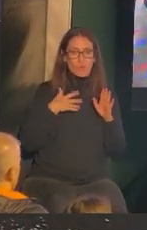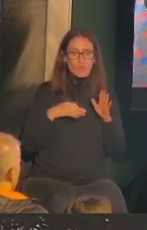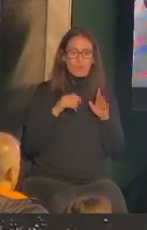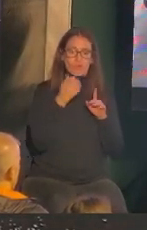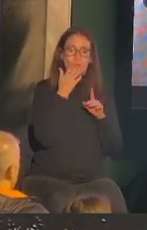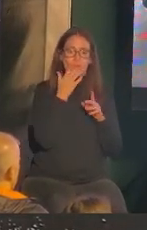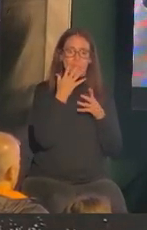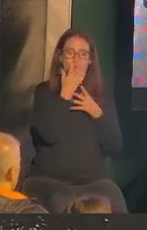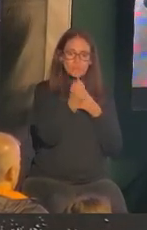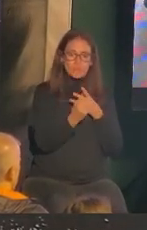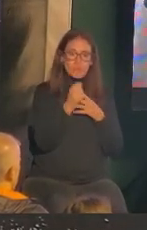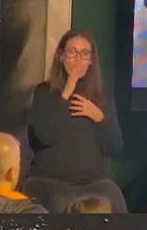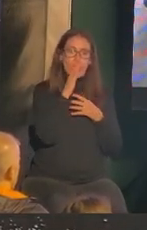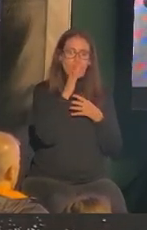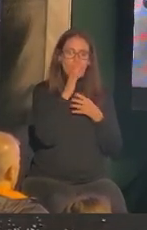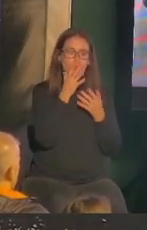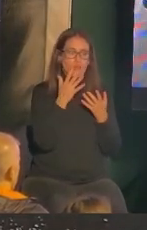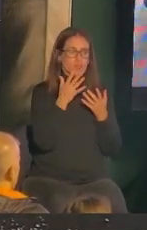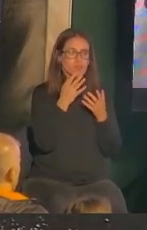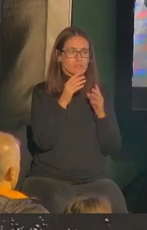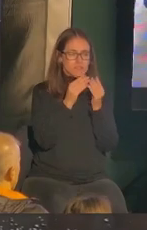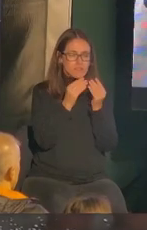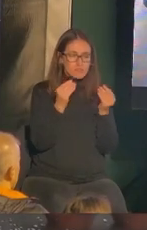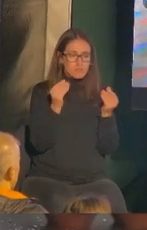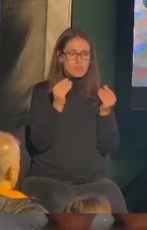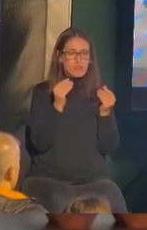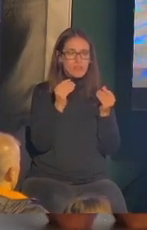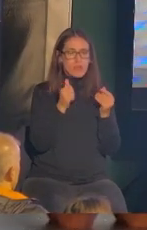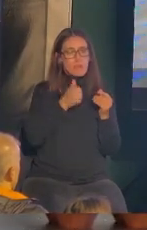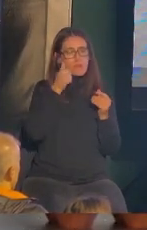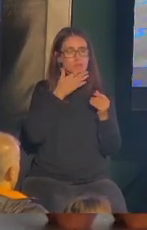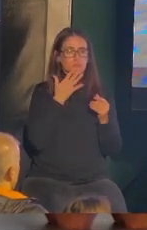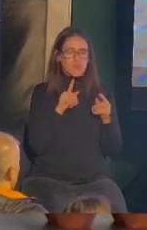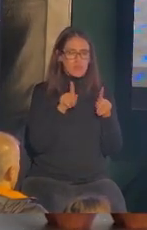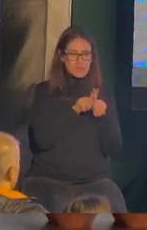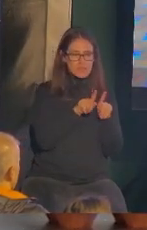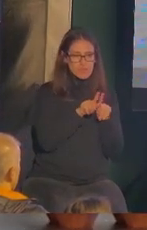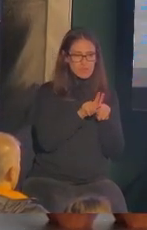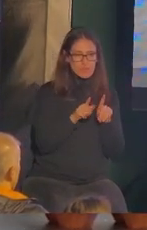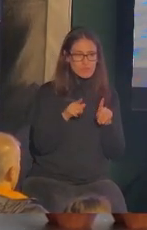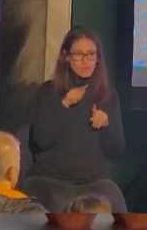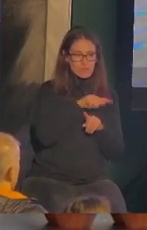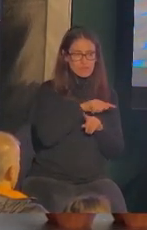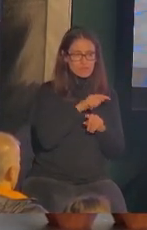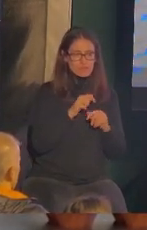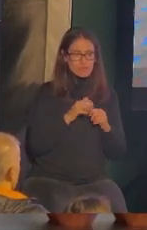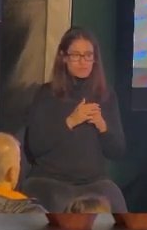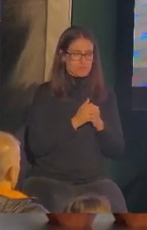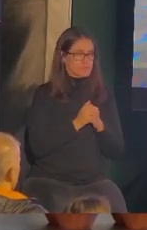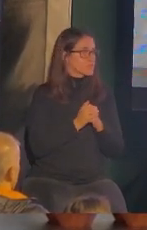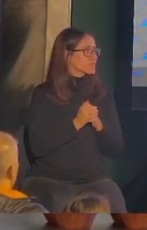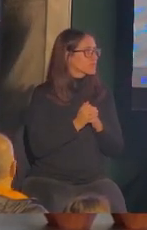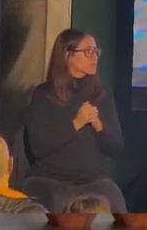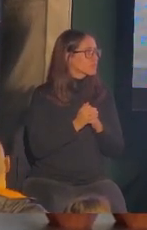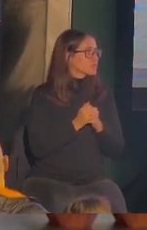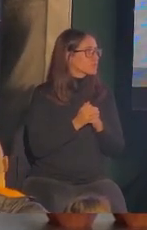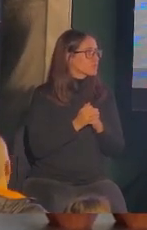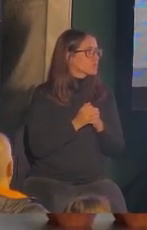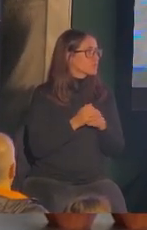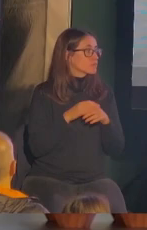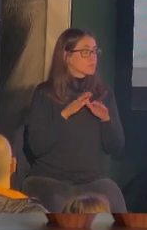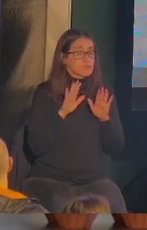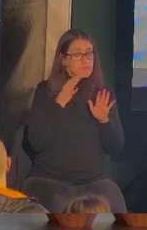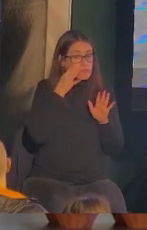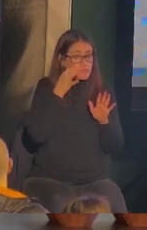d'aigua, humitat, tota la textura, és la que més s'assembla a la farina de blat. Però podríem canviar-ho